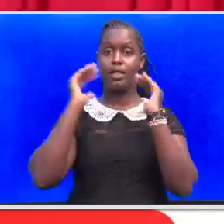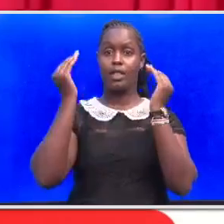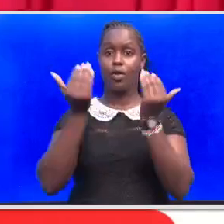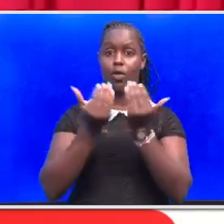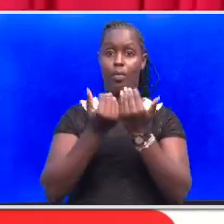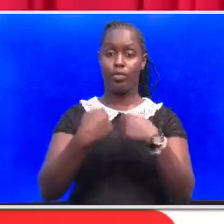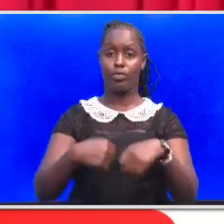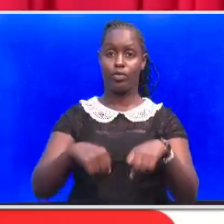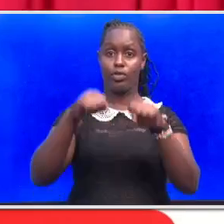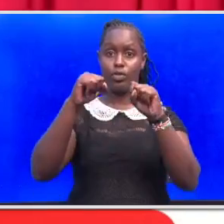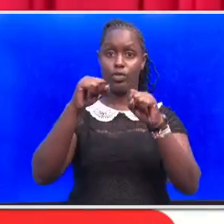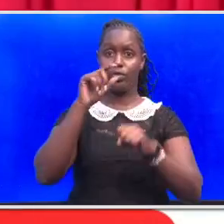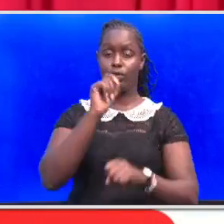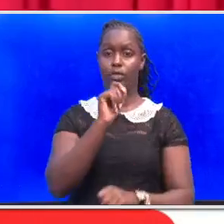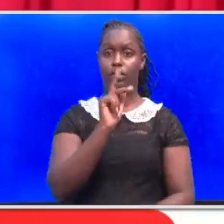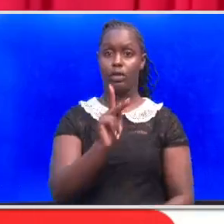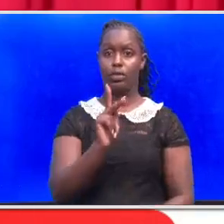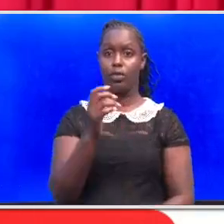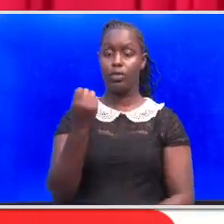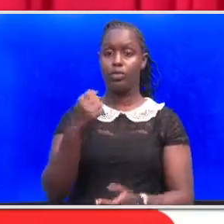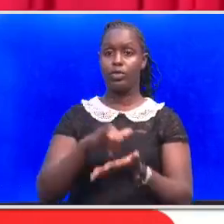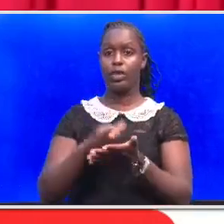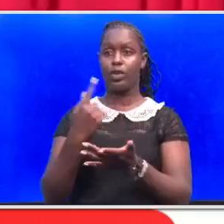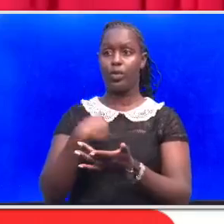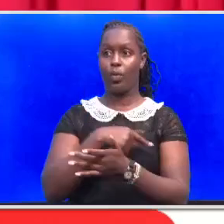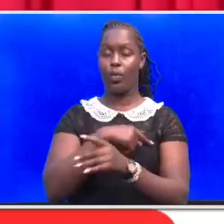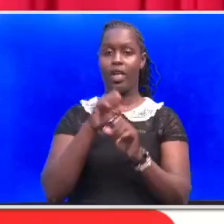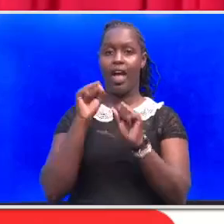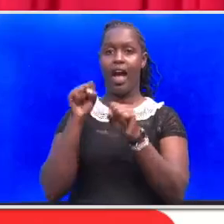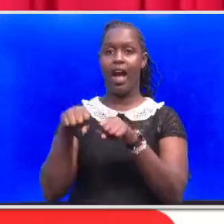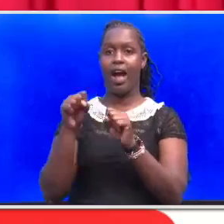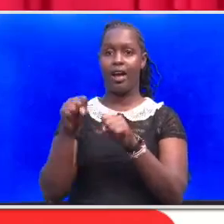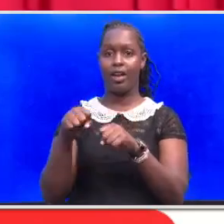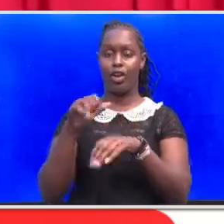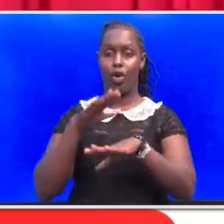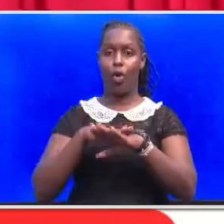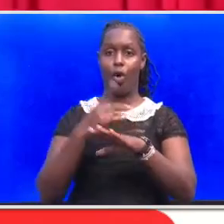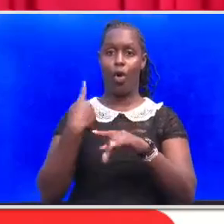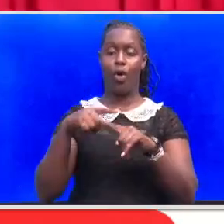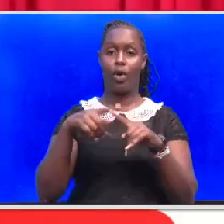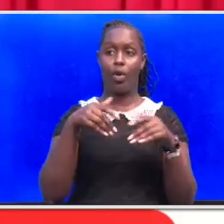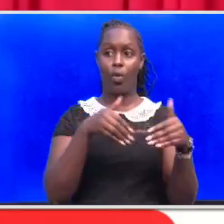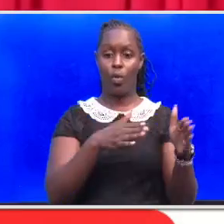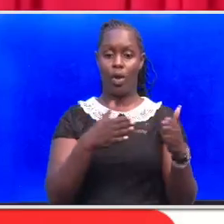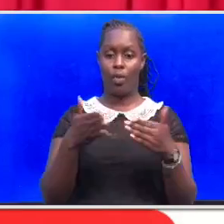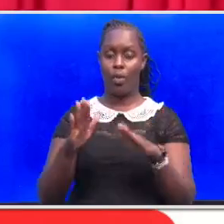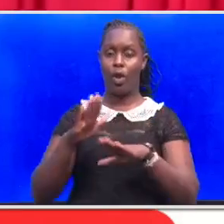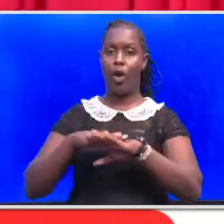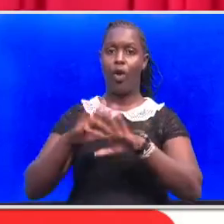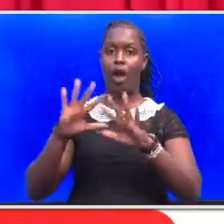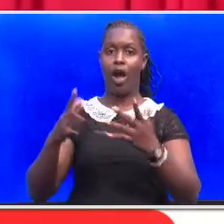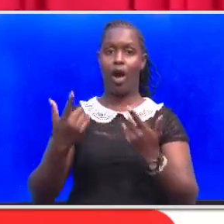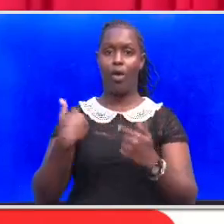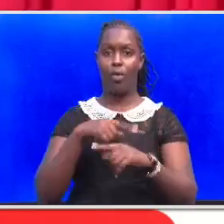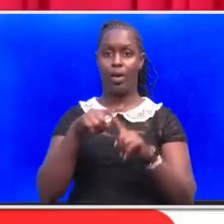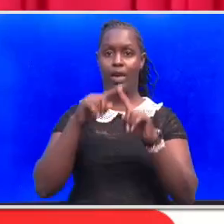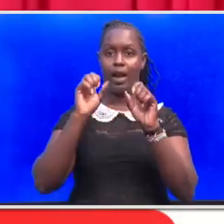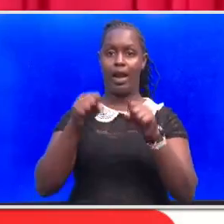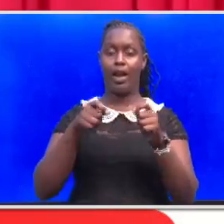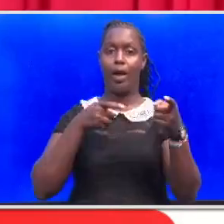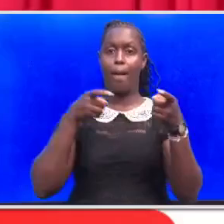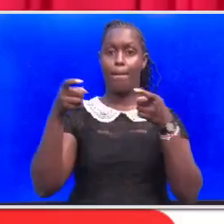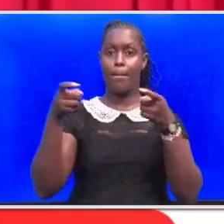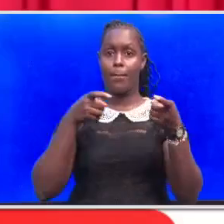CEO of TikTok so that we can agree on a mechanism to moderate content in